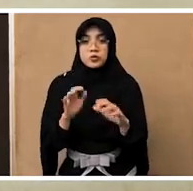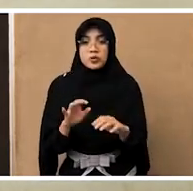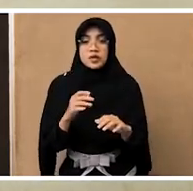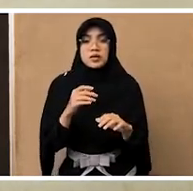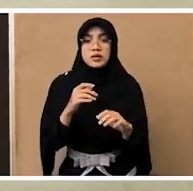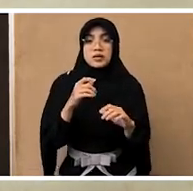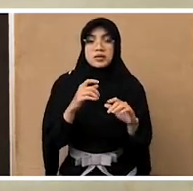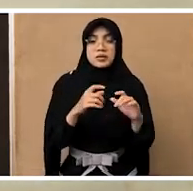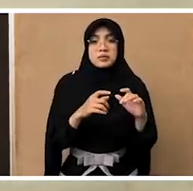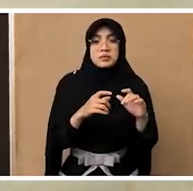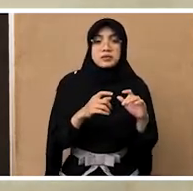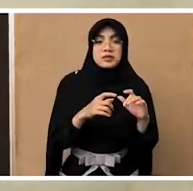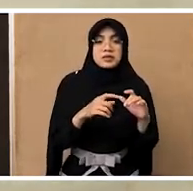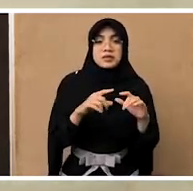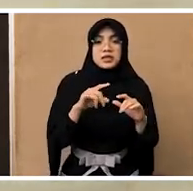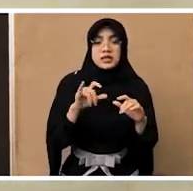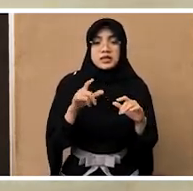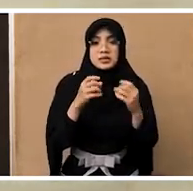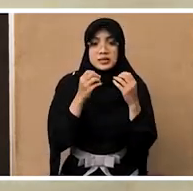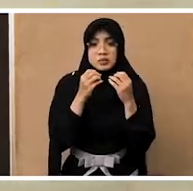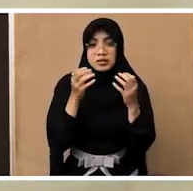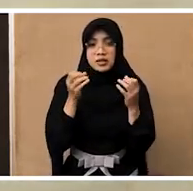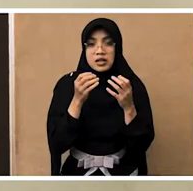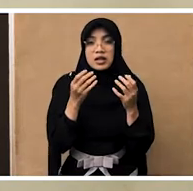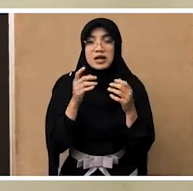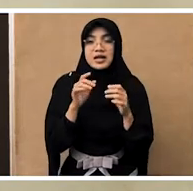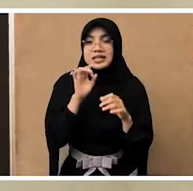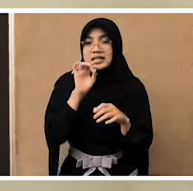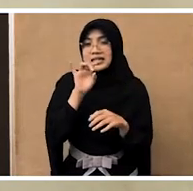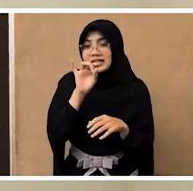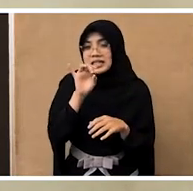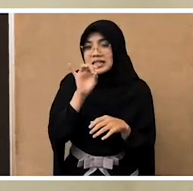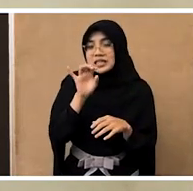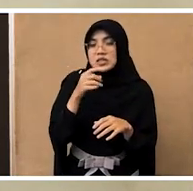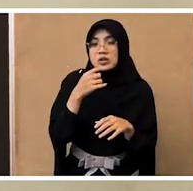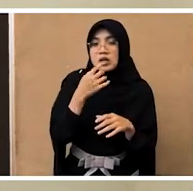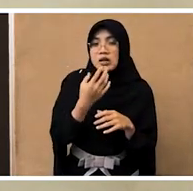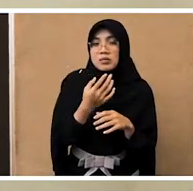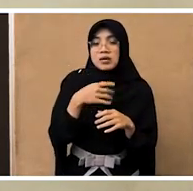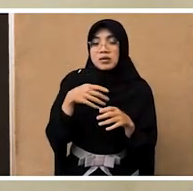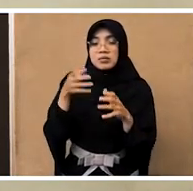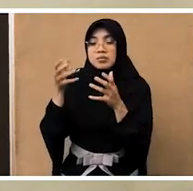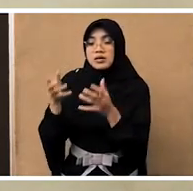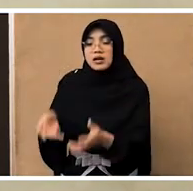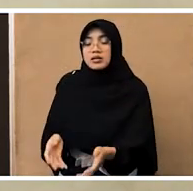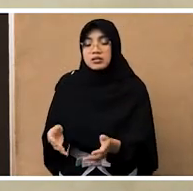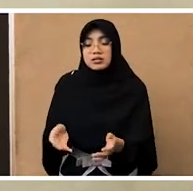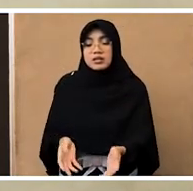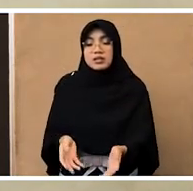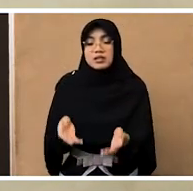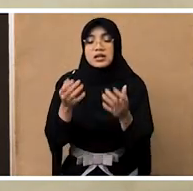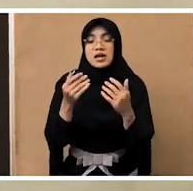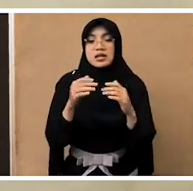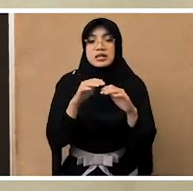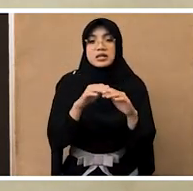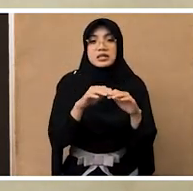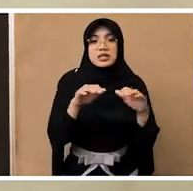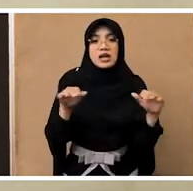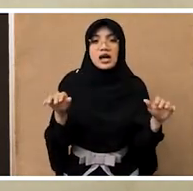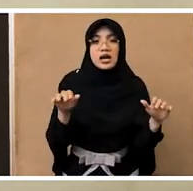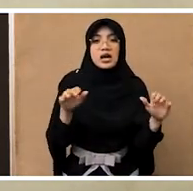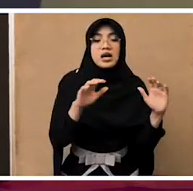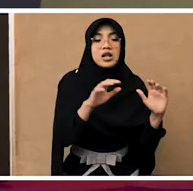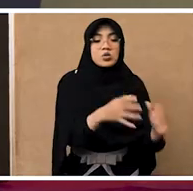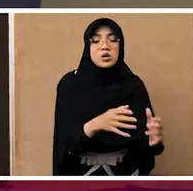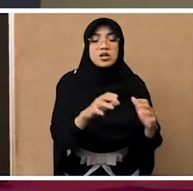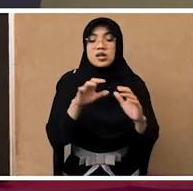bilang ada apa namanya ada kritik terhadap berat ringan dan sedang ya kategorisasi itu kemudian